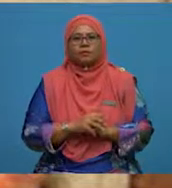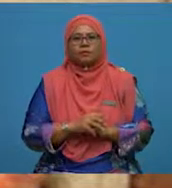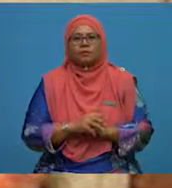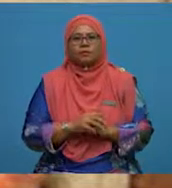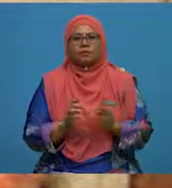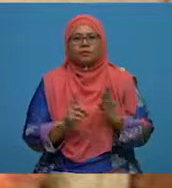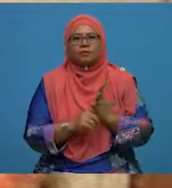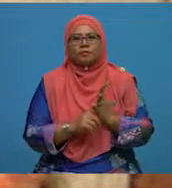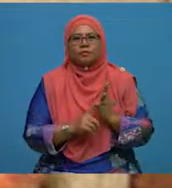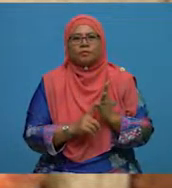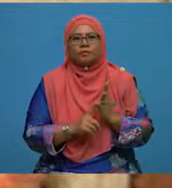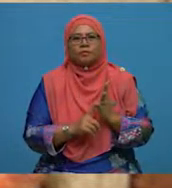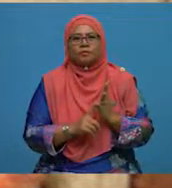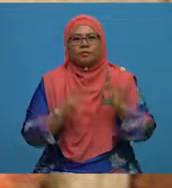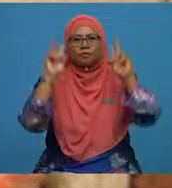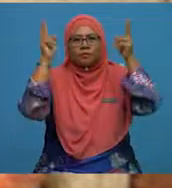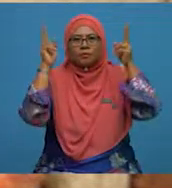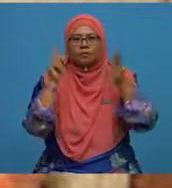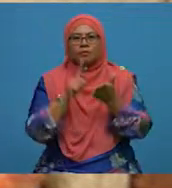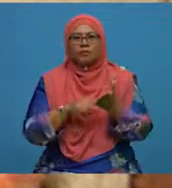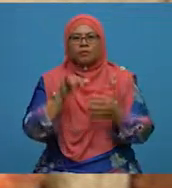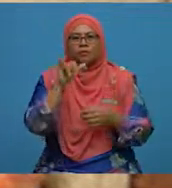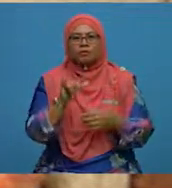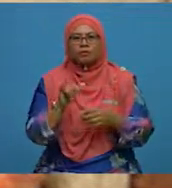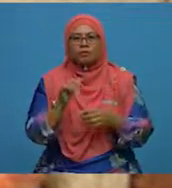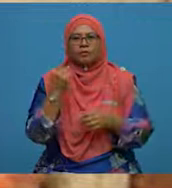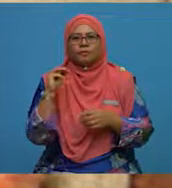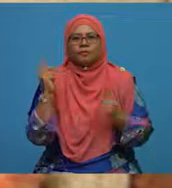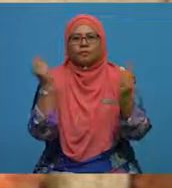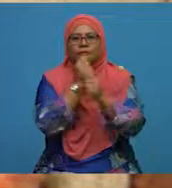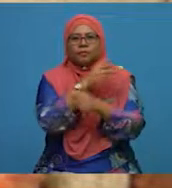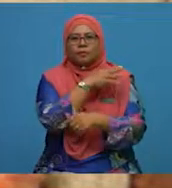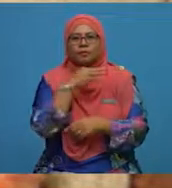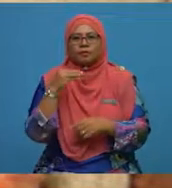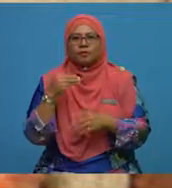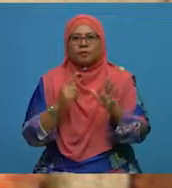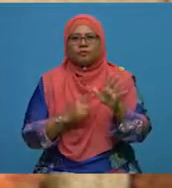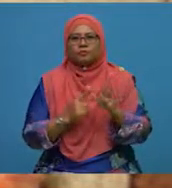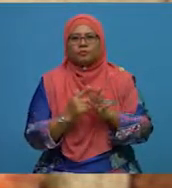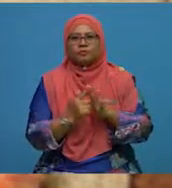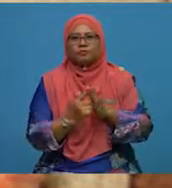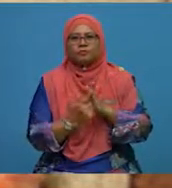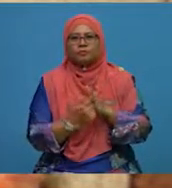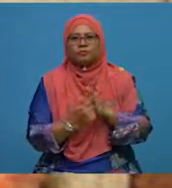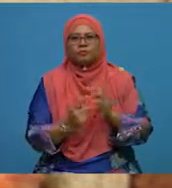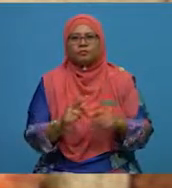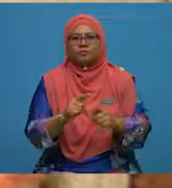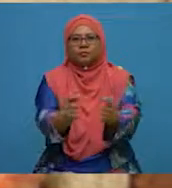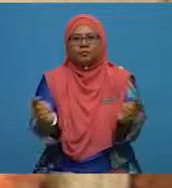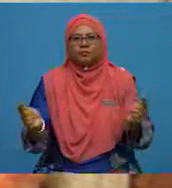keempat, isu apa yang mereka tentang dan lokasi berlakunya